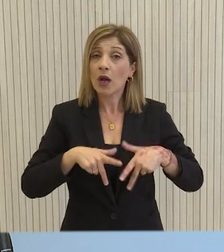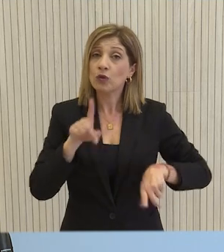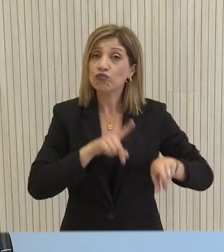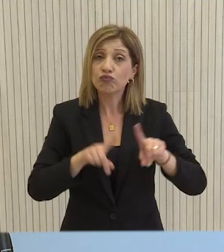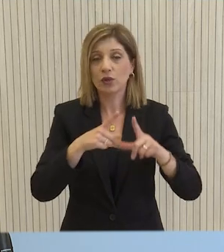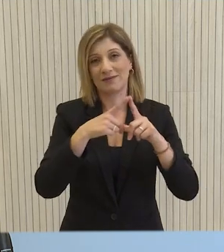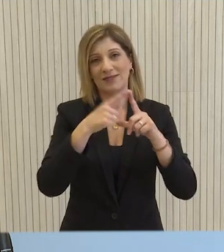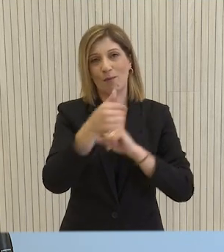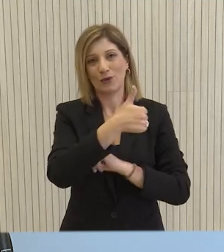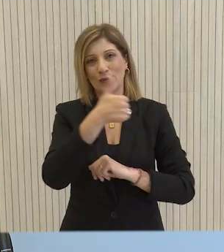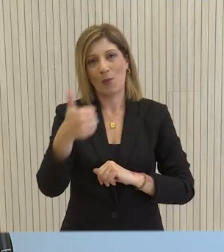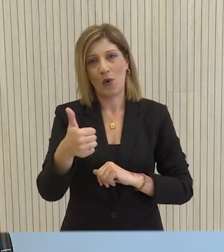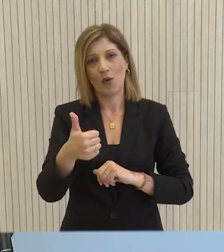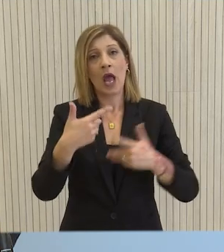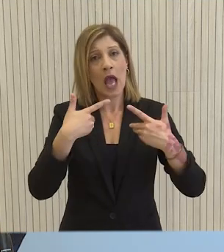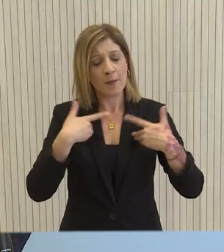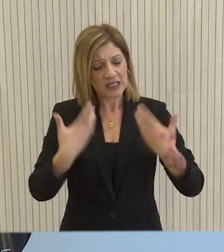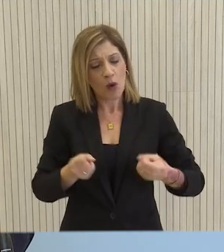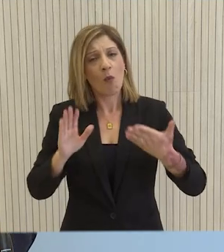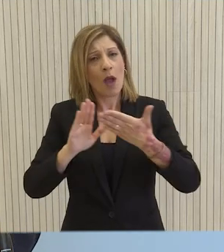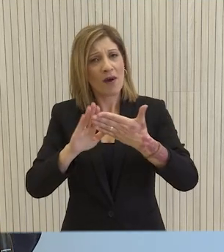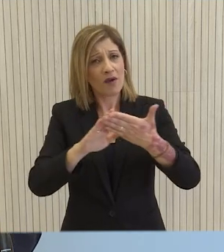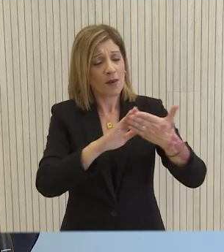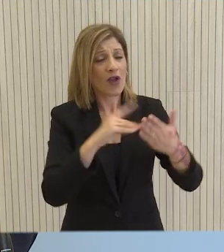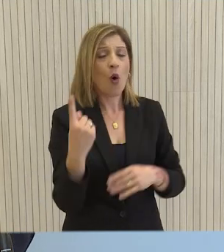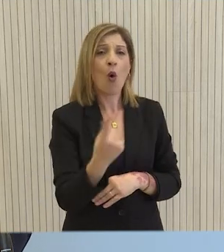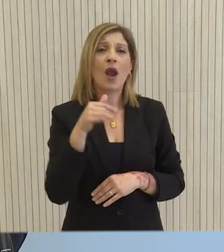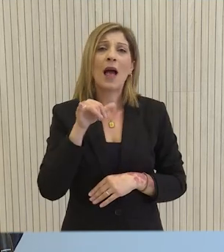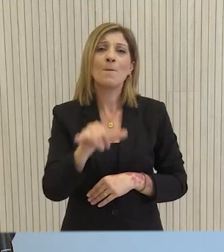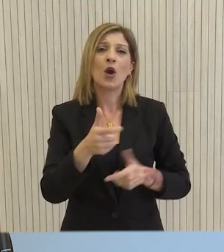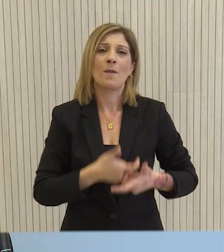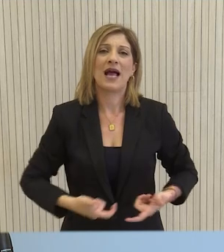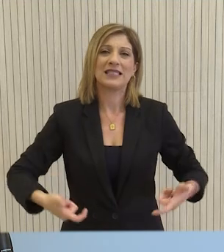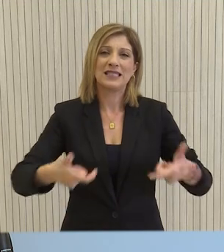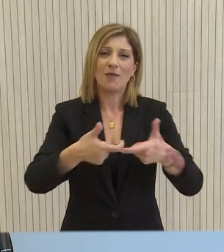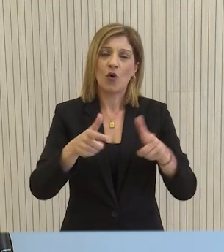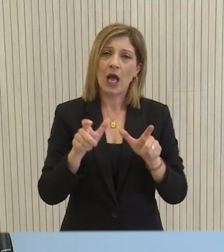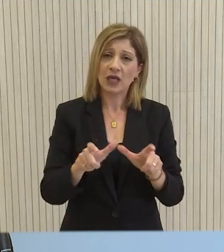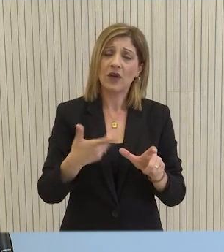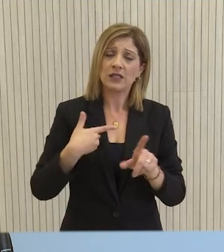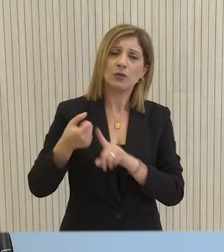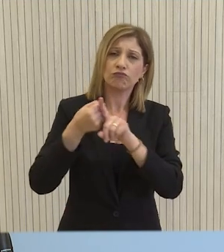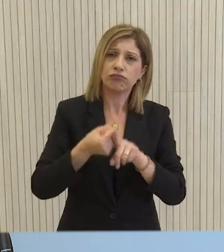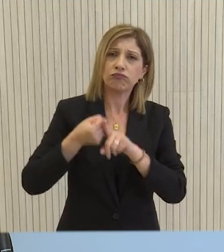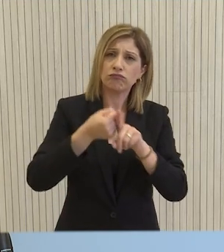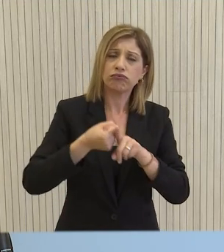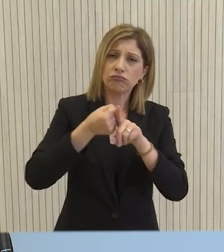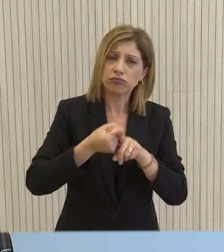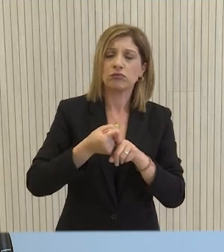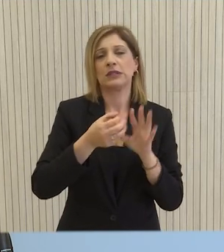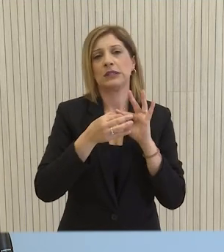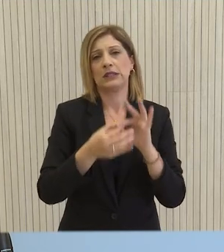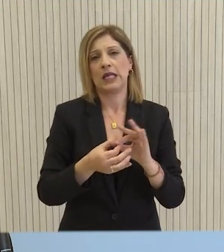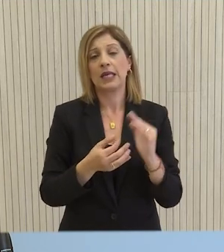Δημοκρατία. Βρισκόμαστε διαρκώς, έχουμε διπλωματικές επαφές με όλα τα μόνιμα μέλη του Συμβουλίου Ασφαλείας και προχωρούμε σε όλα τα διπλωματικά διαβήματα διαρκώς και